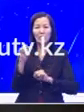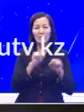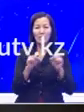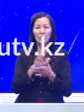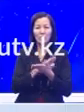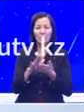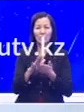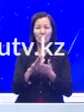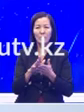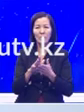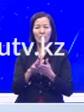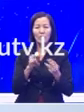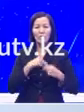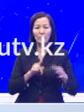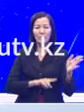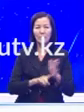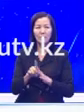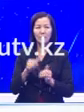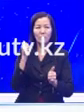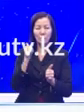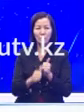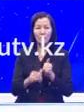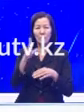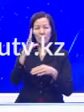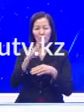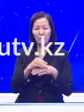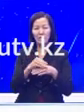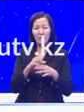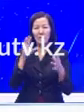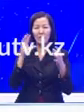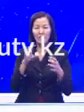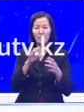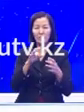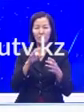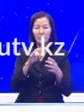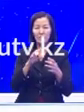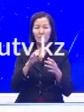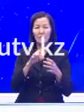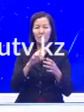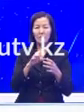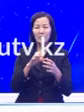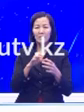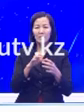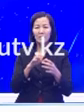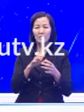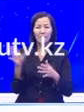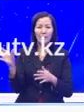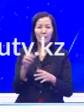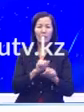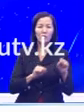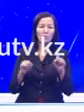кірісті. Біз күнде кешке таман автобус автопаркқа кірген кезде бәрін